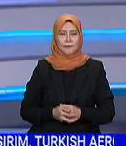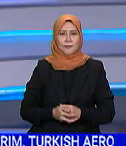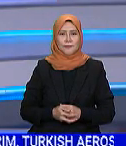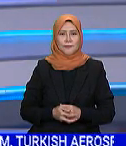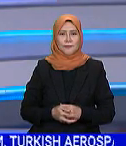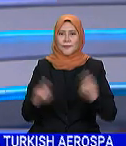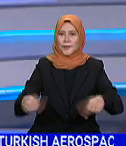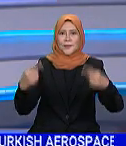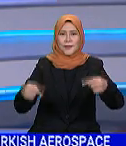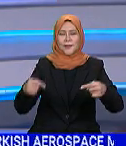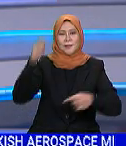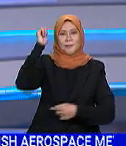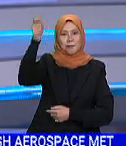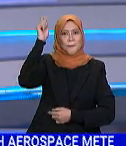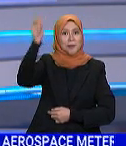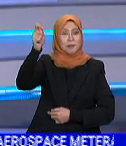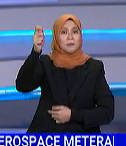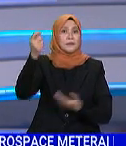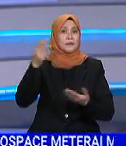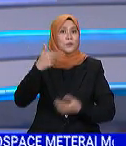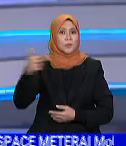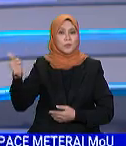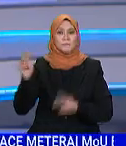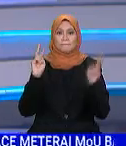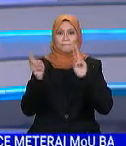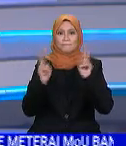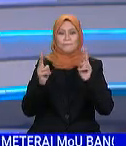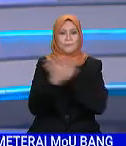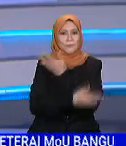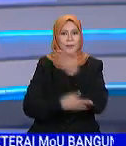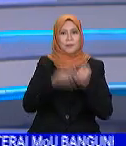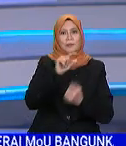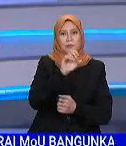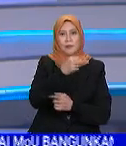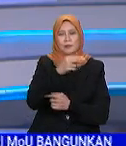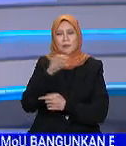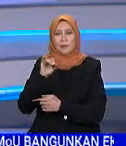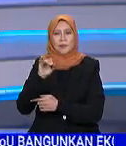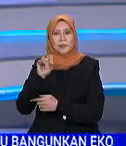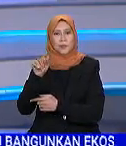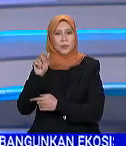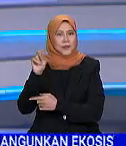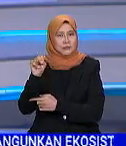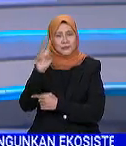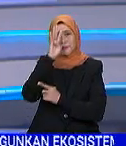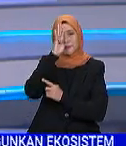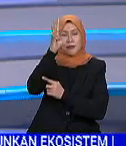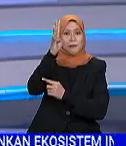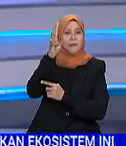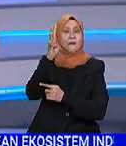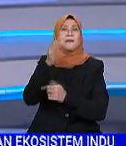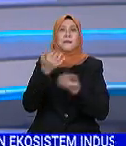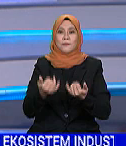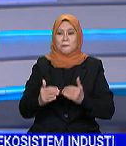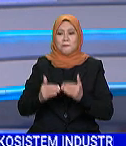Baik, ini kejohanan badminton terbuka Indonesia. Beregu lelaki negara Goh Zifei Nur Izzuddin mencipta sensasi